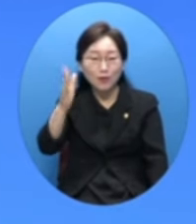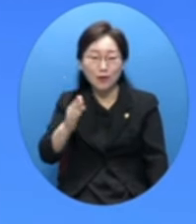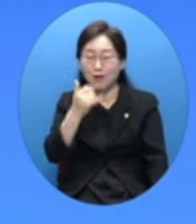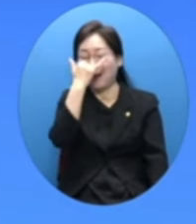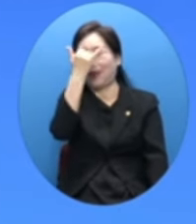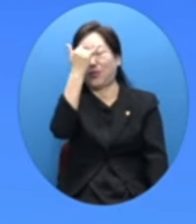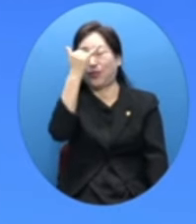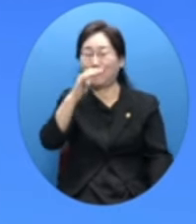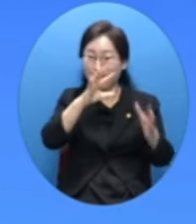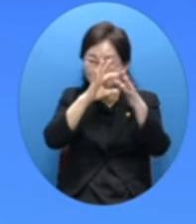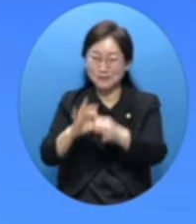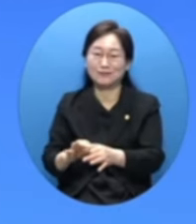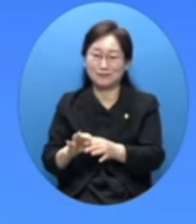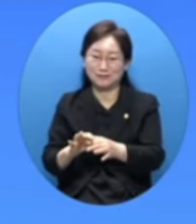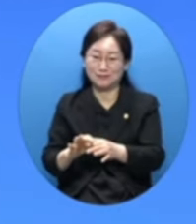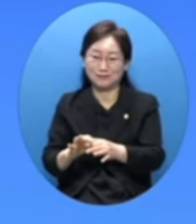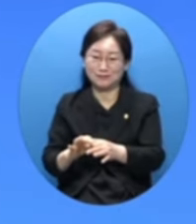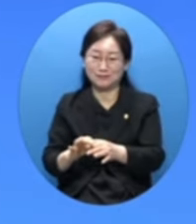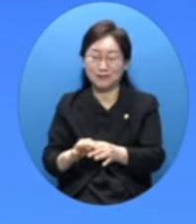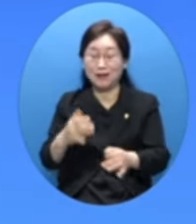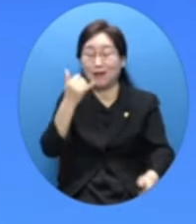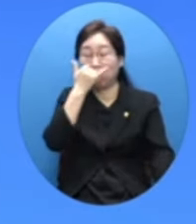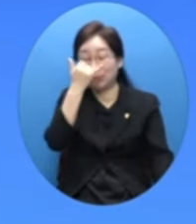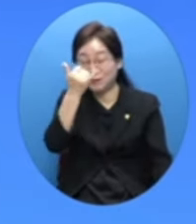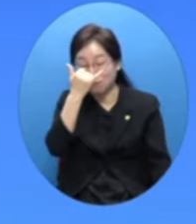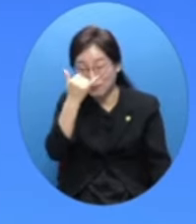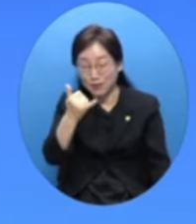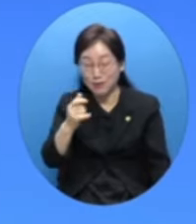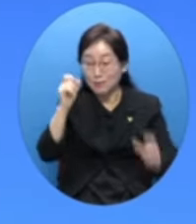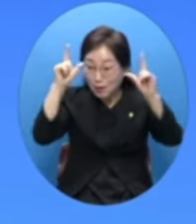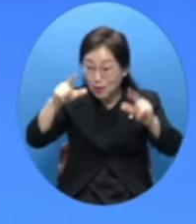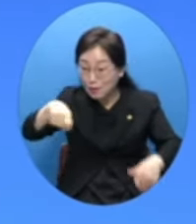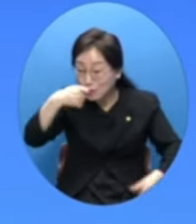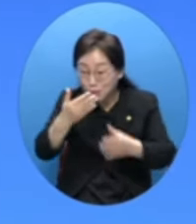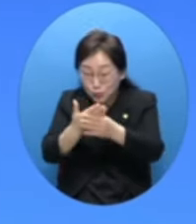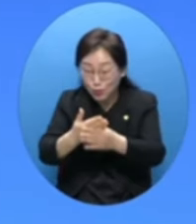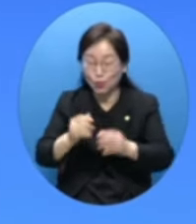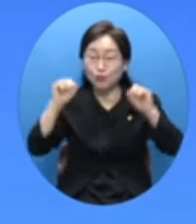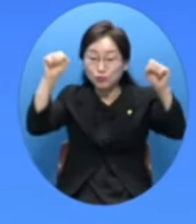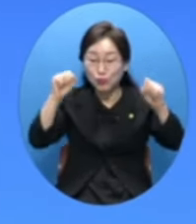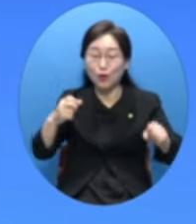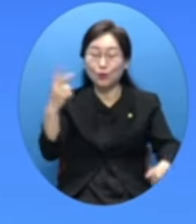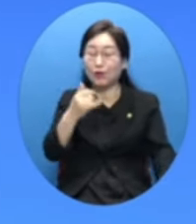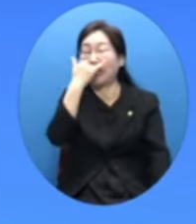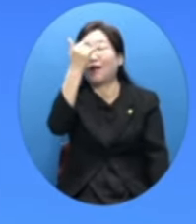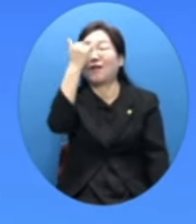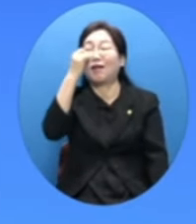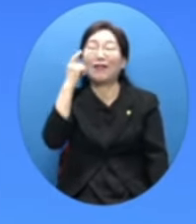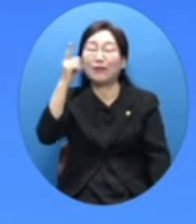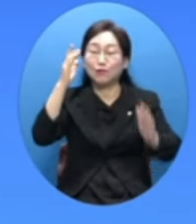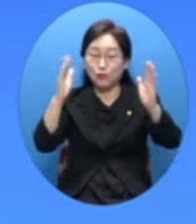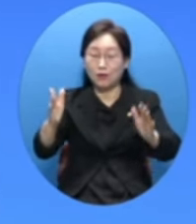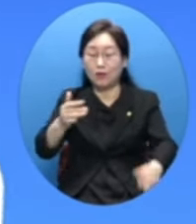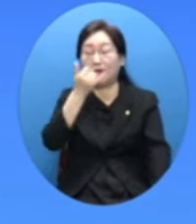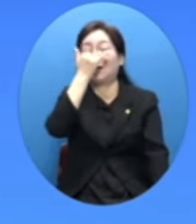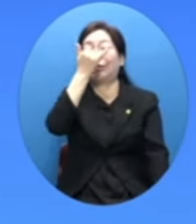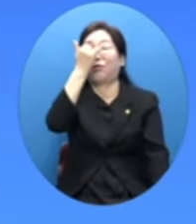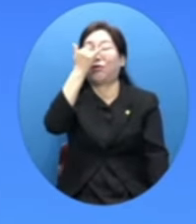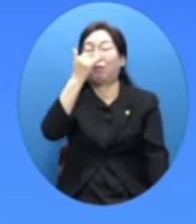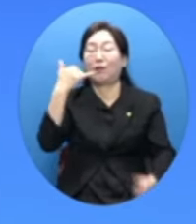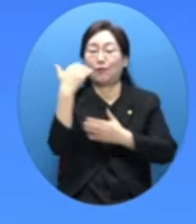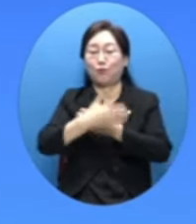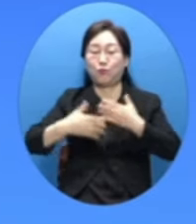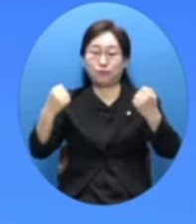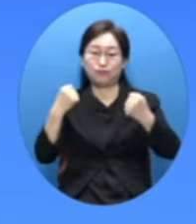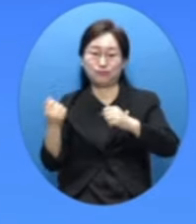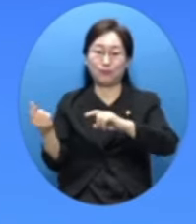잤답니다. 잠 자고 깨면 뭐 먹고 조금 운동하고 또 자고 한 달을 자고 나니까 몸이